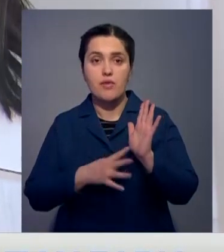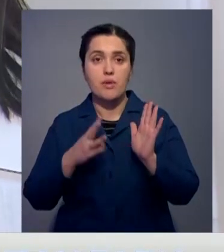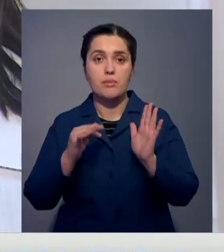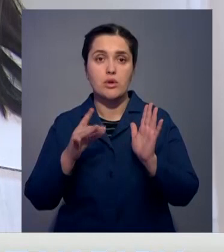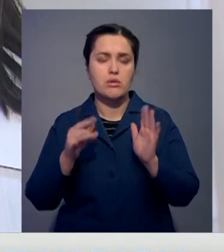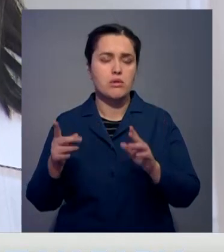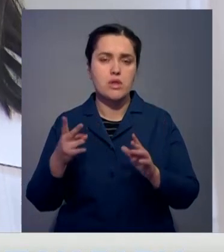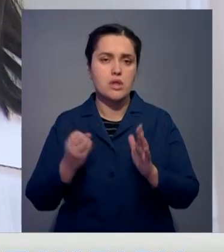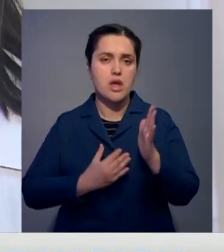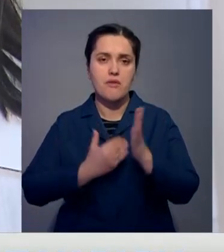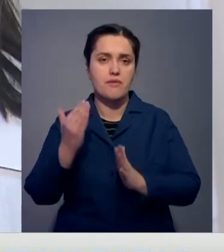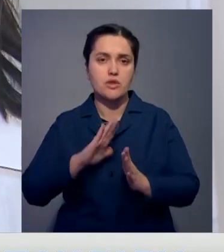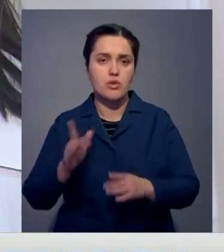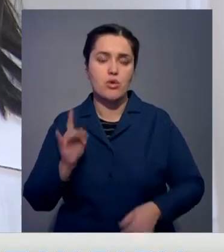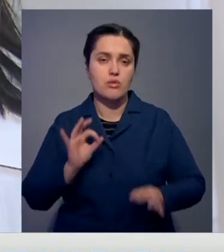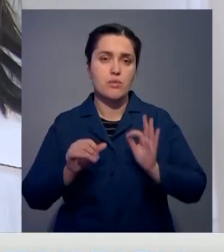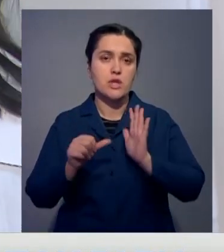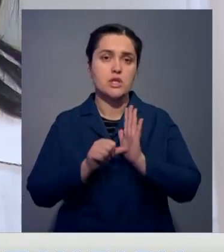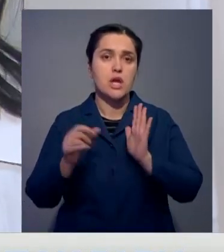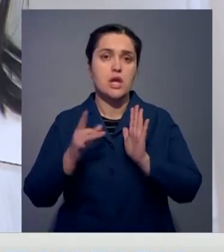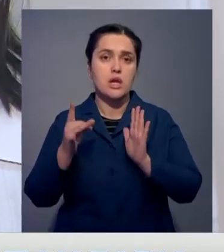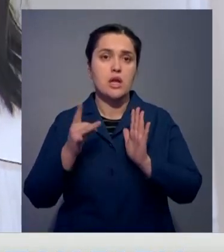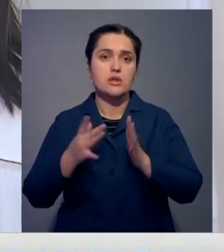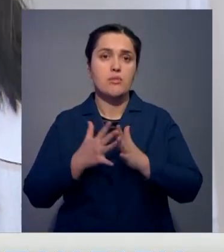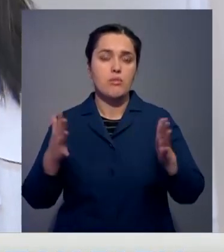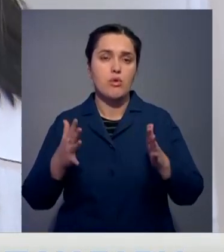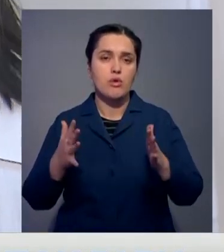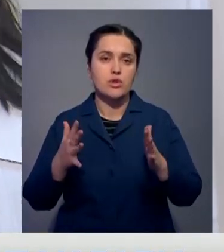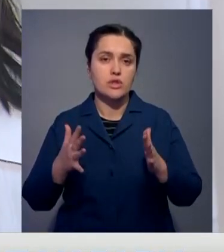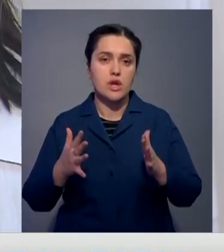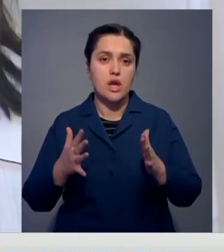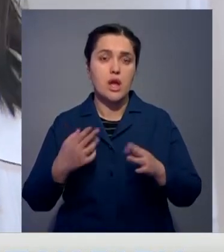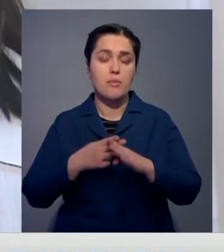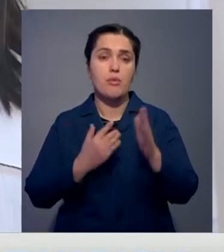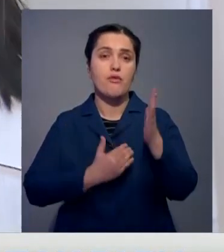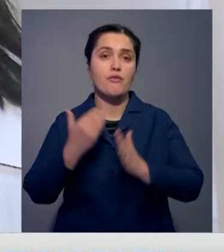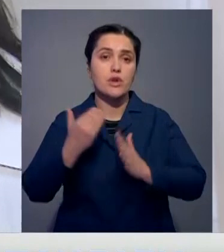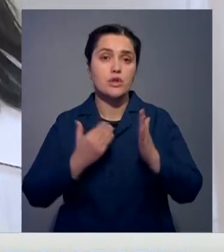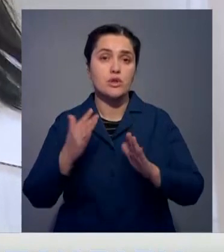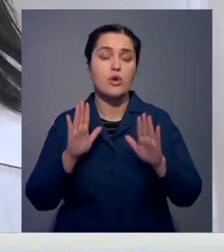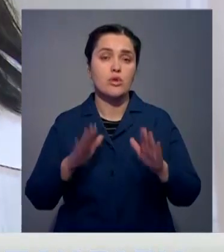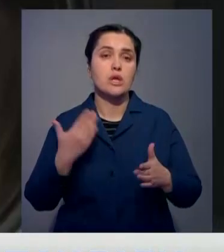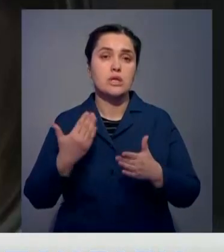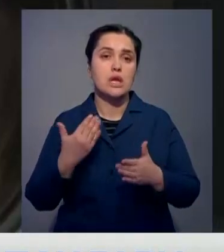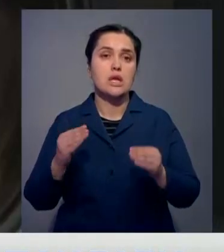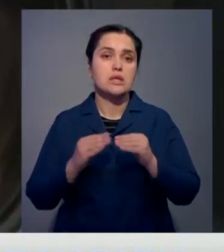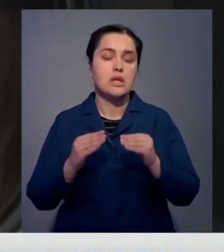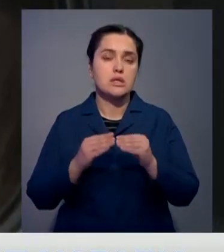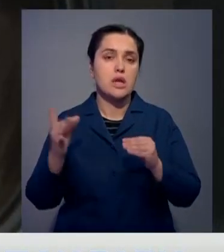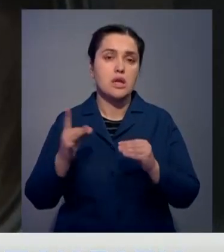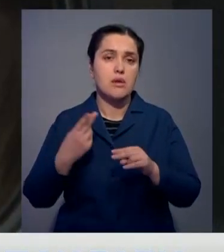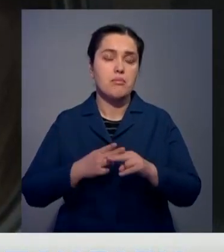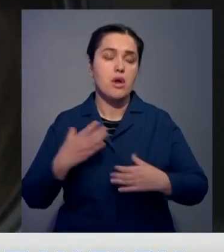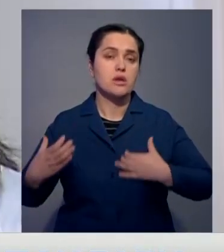Это невысокое загрязнение. В 6 раз больше предельно допустимой концентрации. Высоким оно считается, если превышает ПДК в 10 раз. А